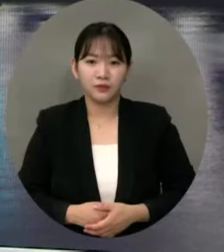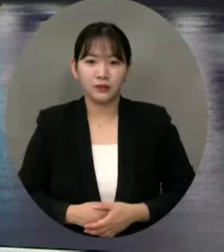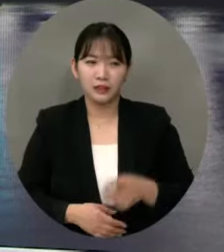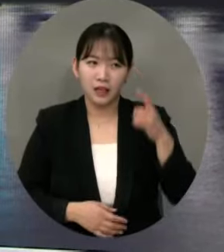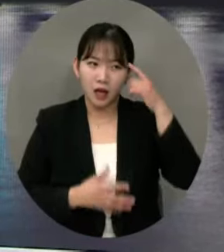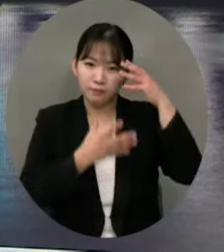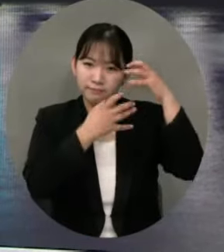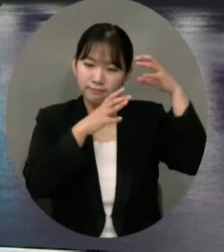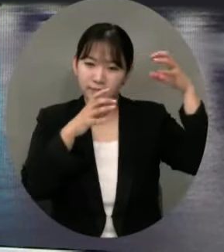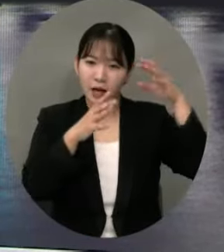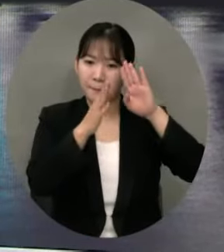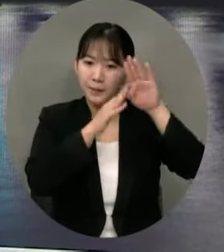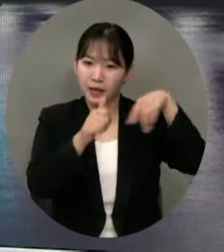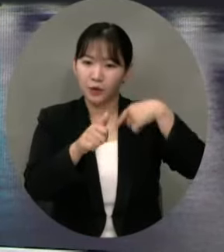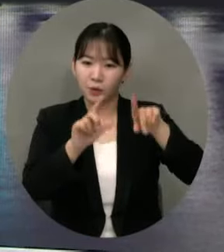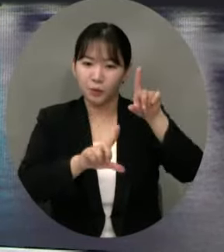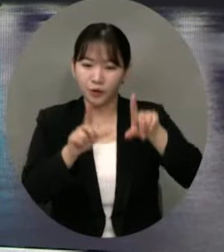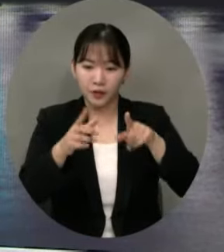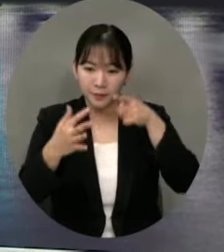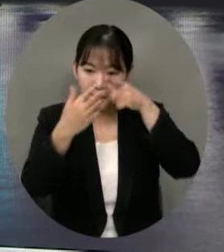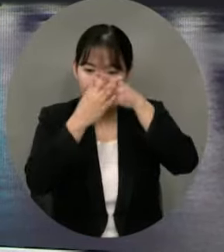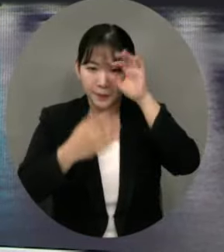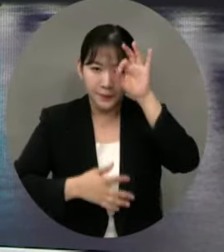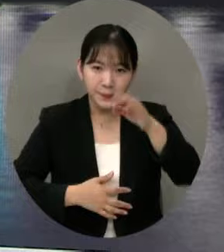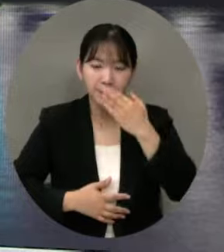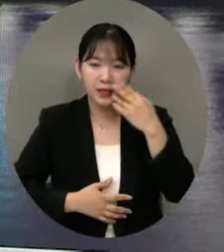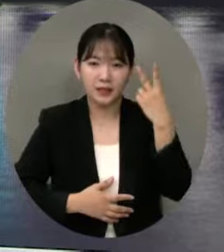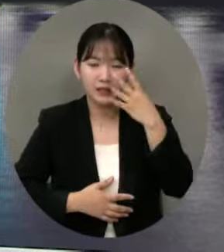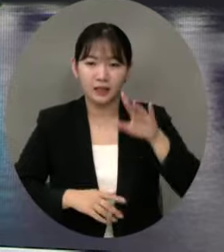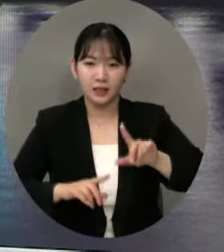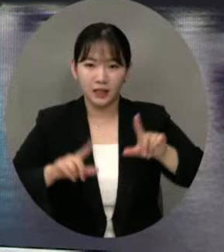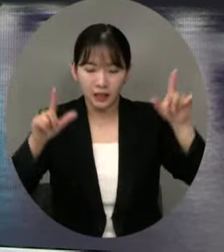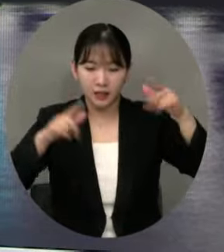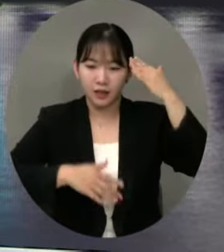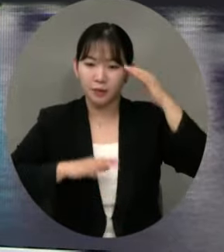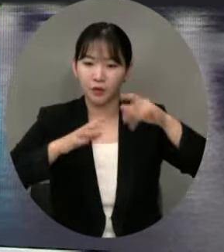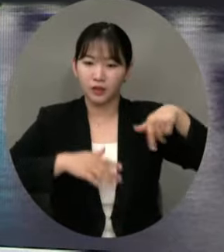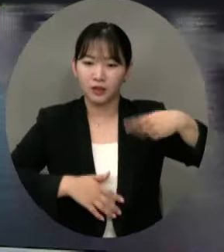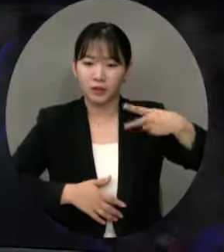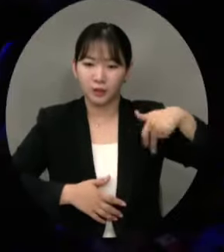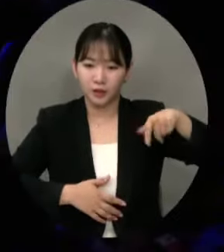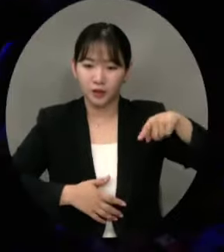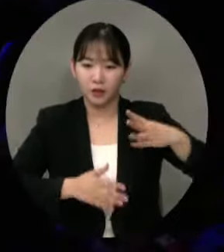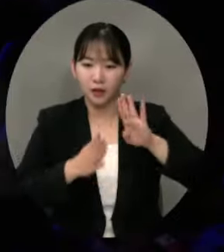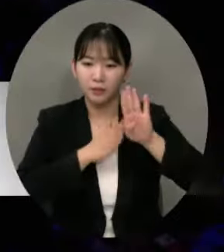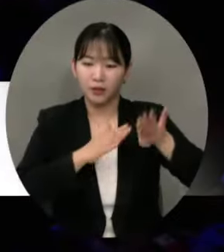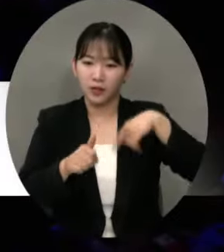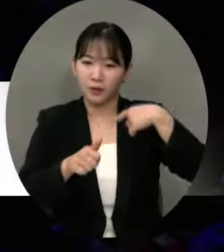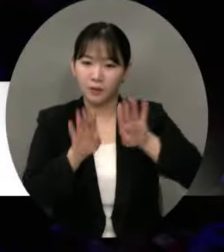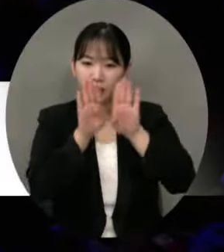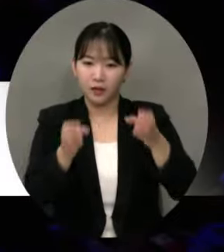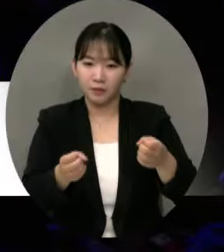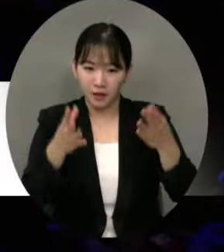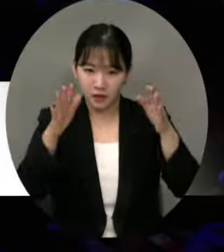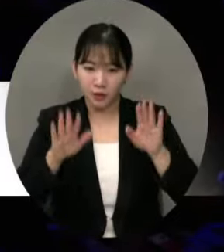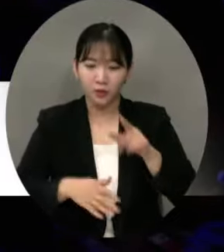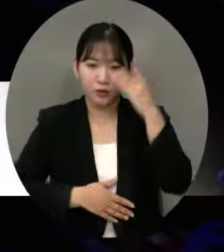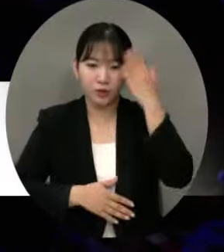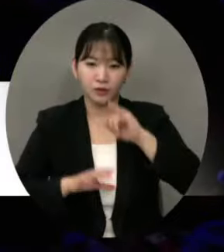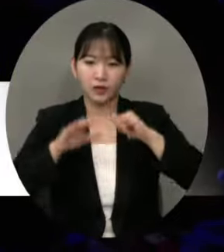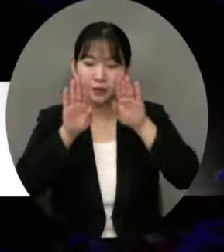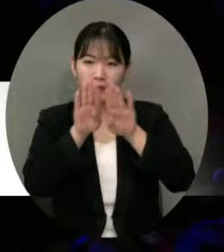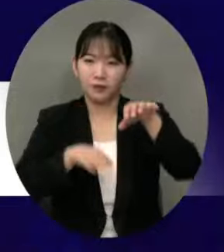상상 속 미래 교육의 모습을 한눈에 살필 수 있는 2024 대한민국 글로컬 미래 교육 박람회가 오늘 여수